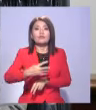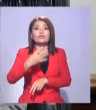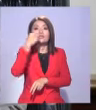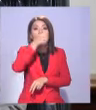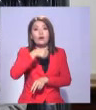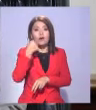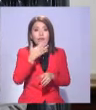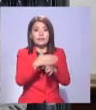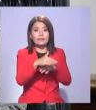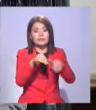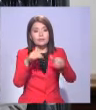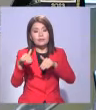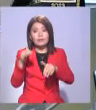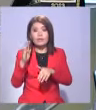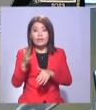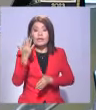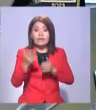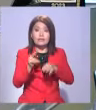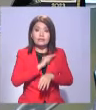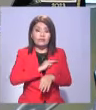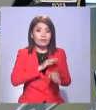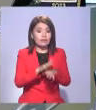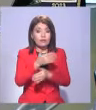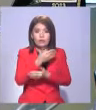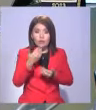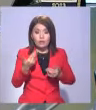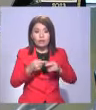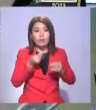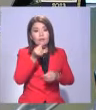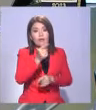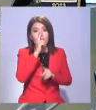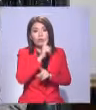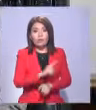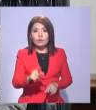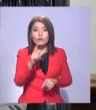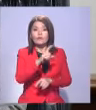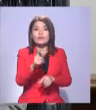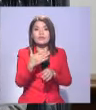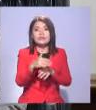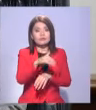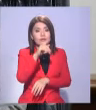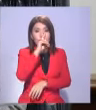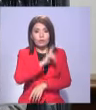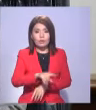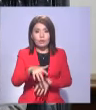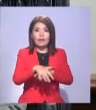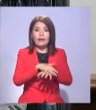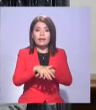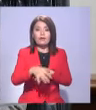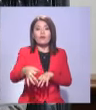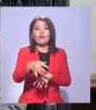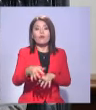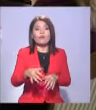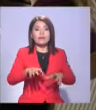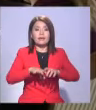жылға несие ала бастайды. Егер мұндай жұмыс жүргізілмеген өңірлерге қаржы бөлінбейді, тұрғындар несие алмайды. Бұл жағдайда халыққа облыс әкімі